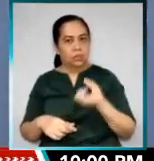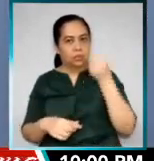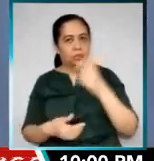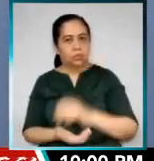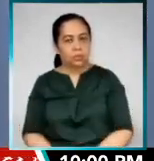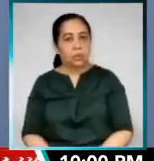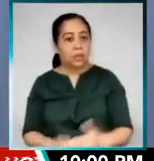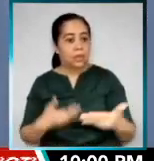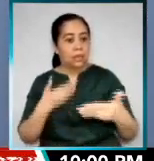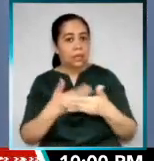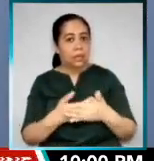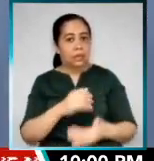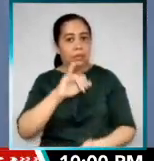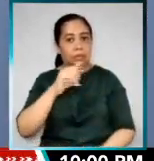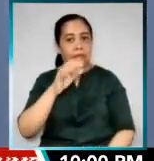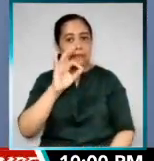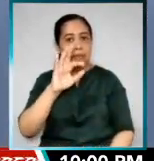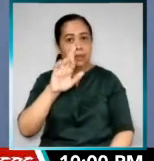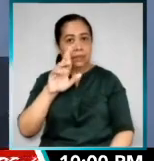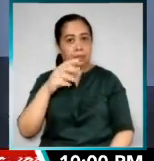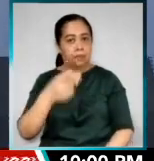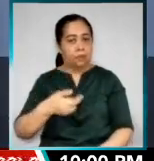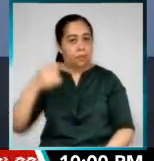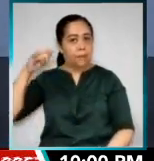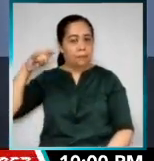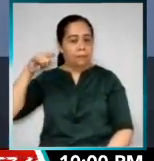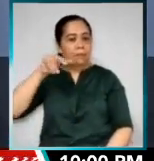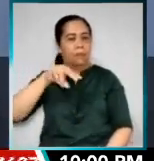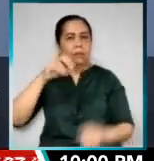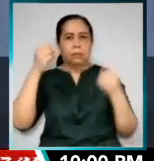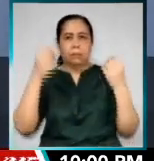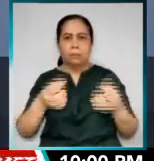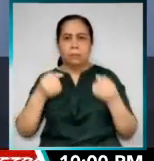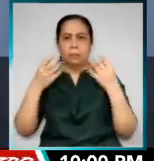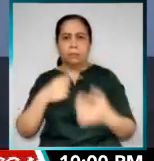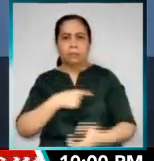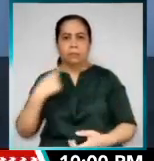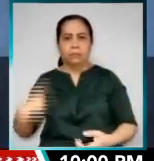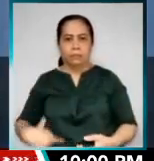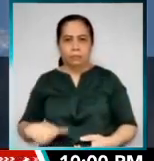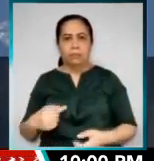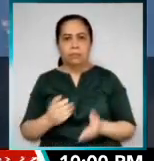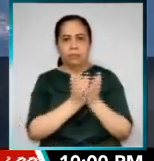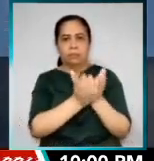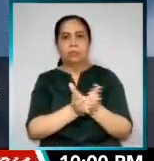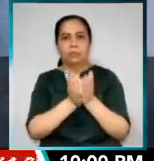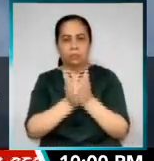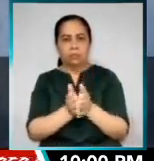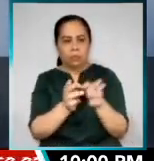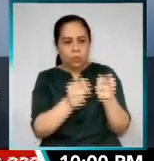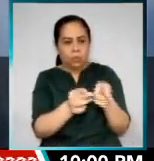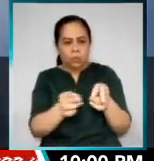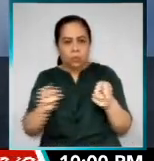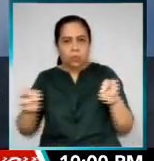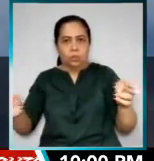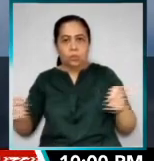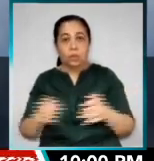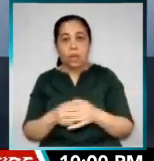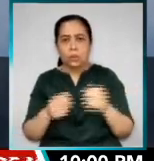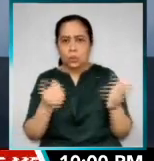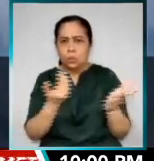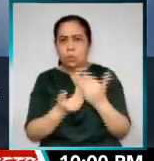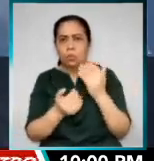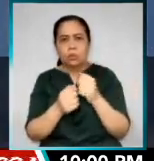Julian Felipe Reef, mula sa itaas, kita ang daan-daang Chinese vessel sa karagatan. Dikit-dikit ang mga ito at halos di